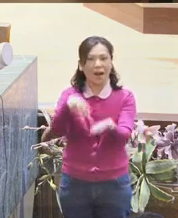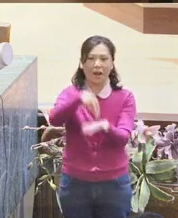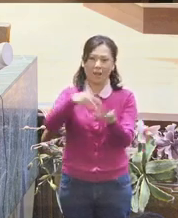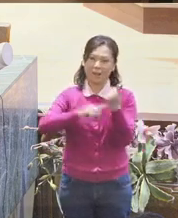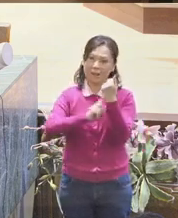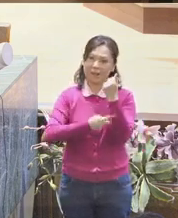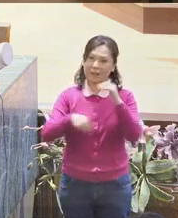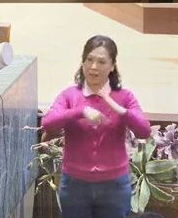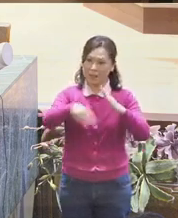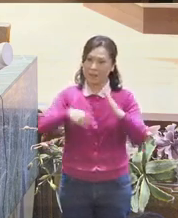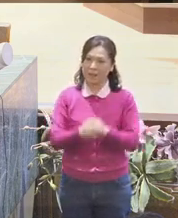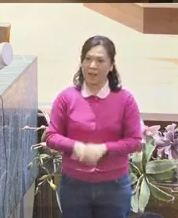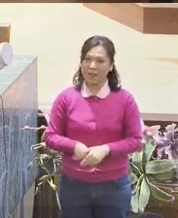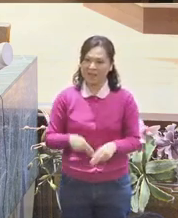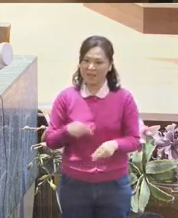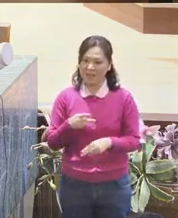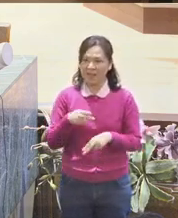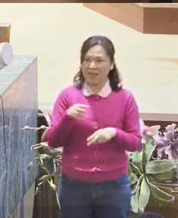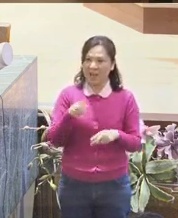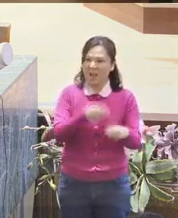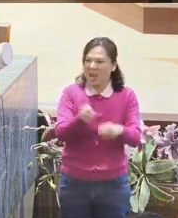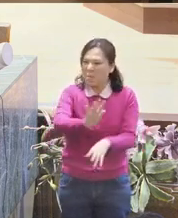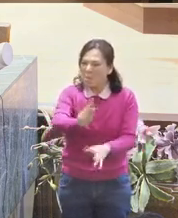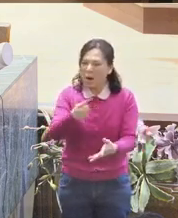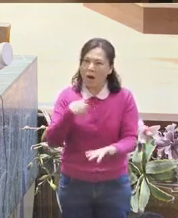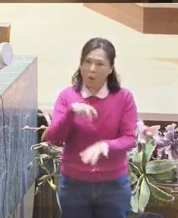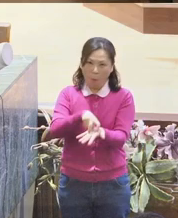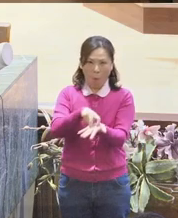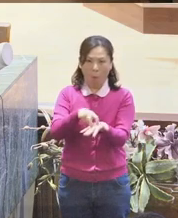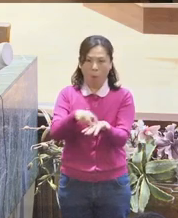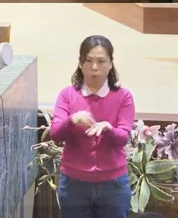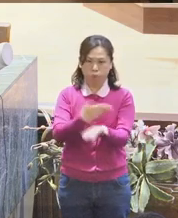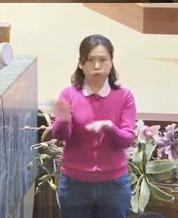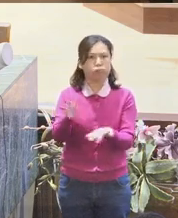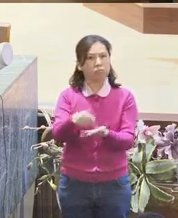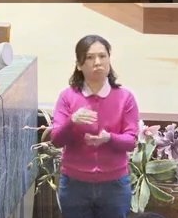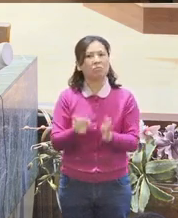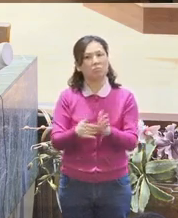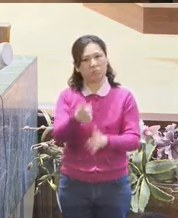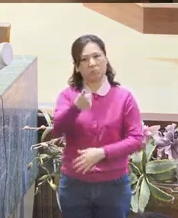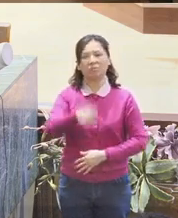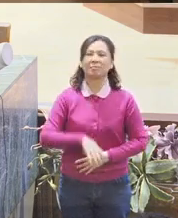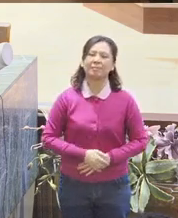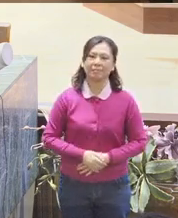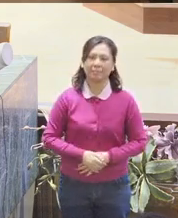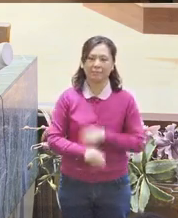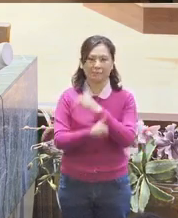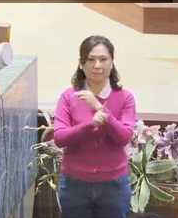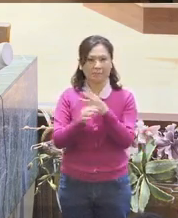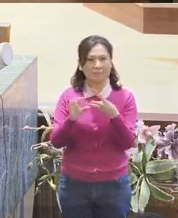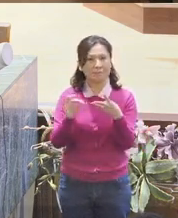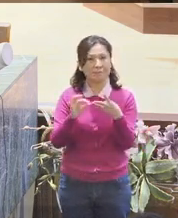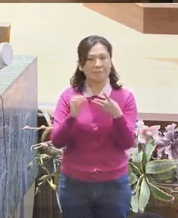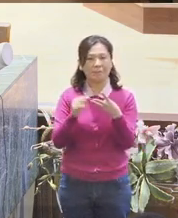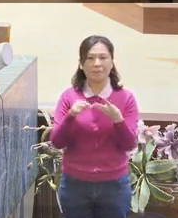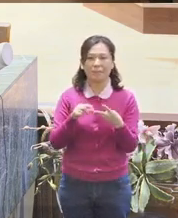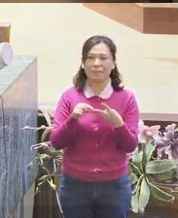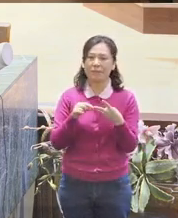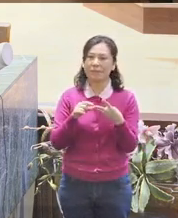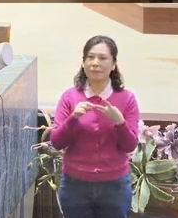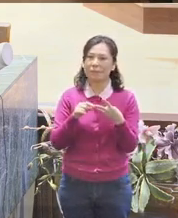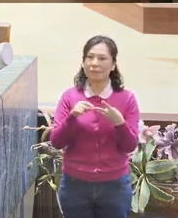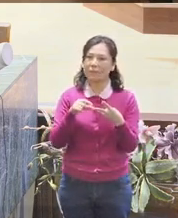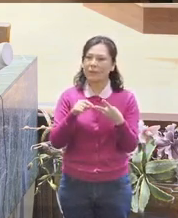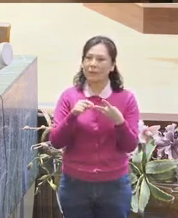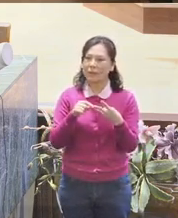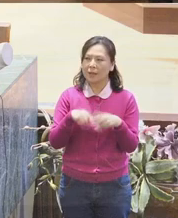是把互相不信任这种恐惧感克服掉的一个非常好的例子。那最后呢就是讲到怒怒啊，怒怒它